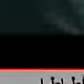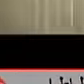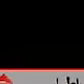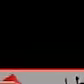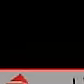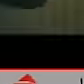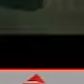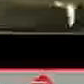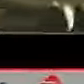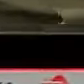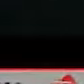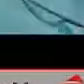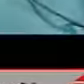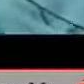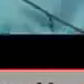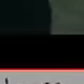القميص.